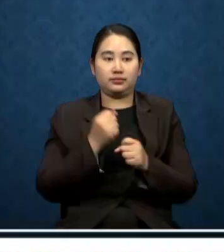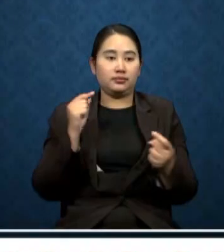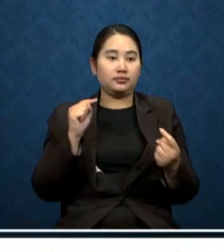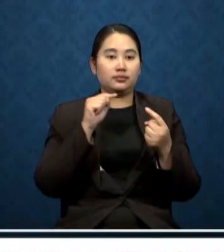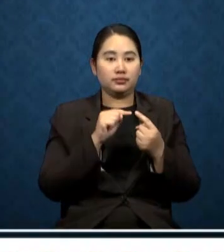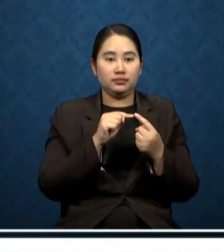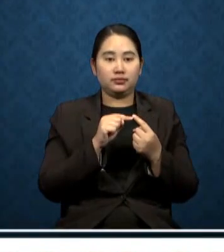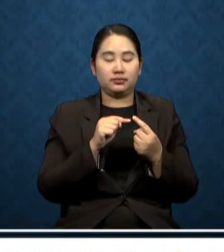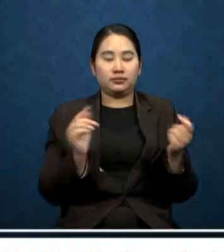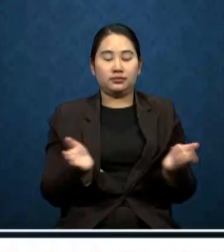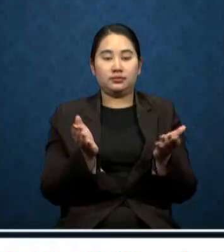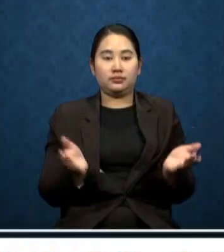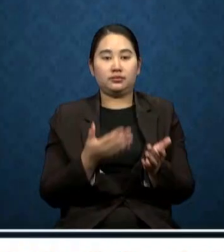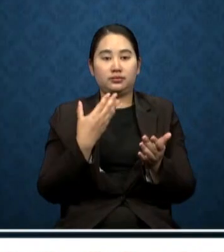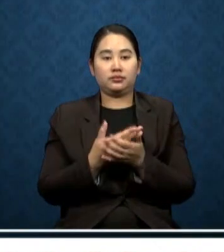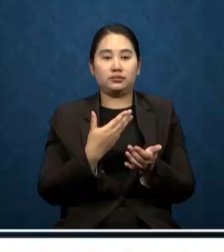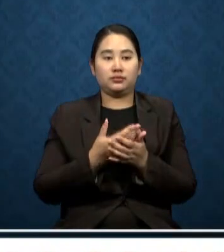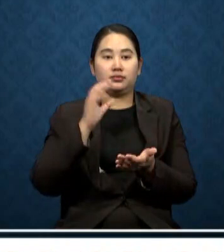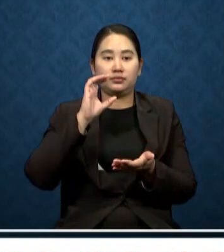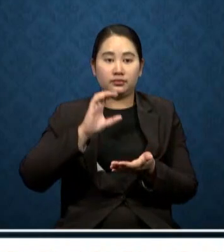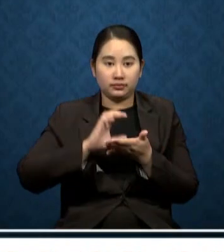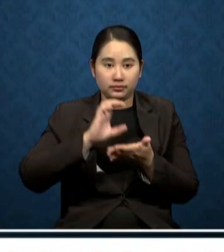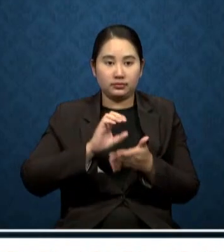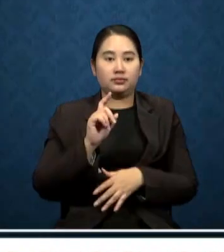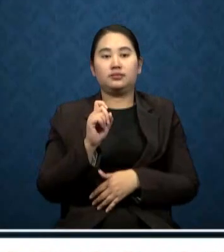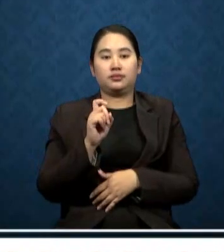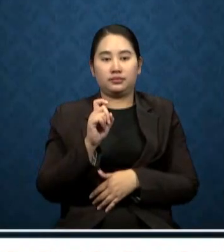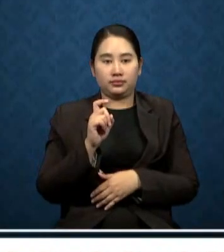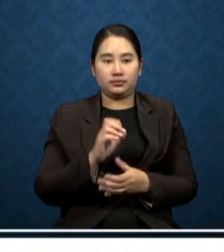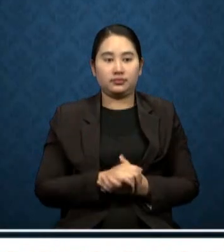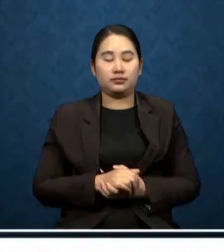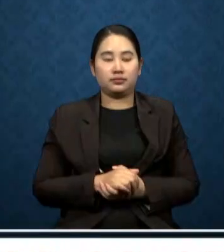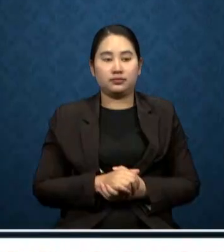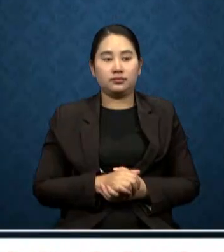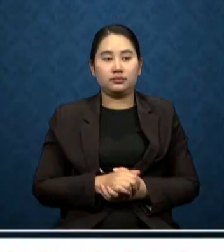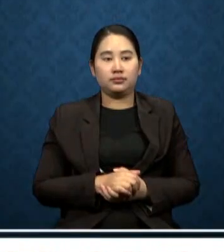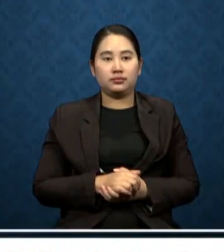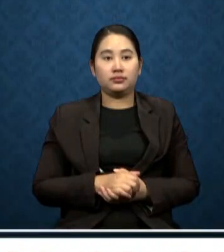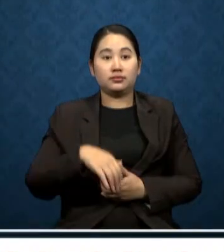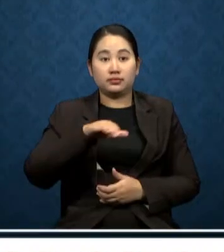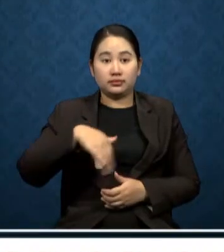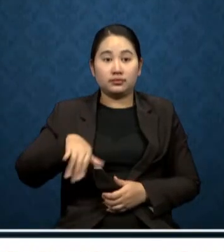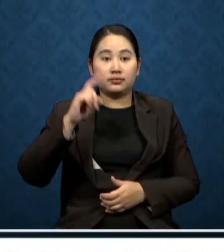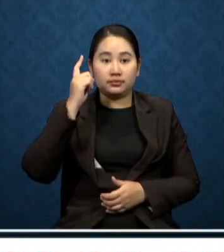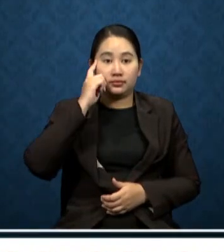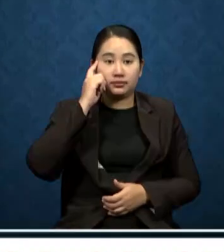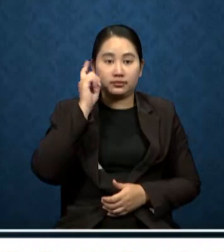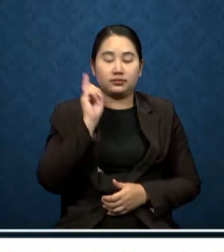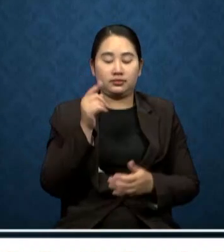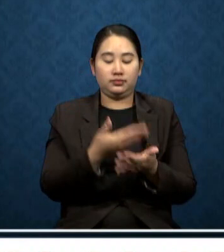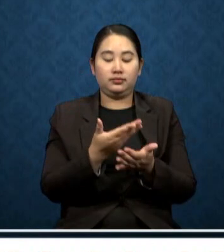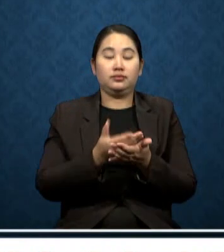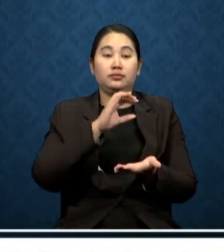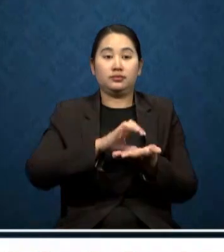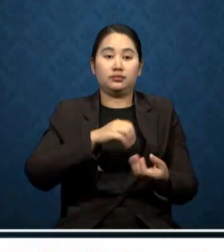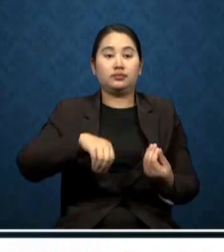การขอรับกถนด้านก็ประมาณหรอเงินทุนจากกรทุนหมนเวียนได้ทกคนคงทราบดีนะครับ กรทุนหมุน